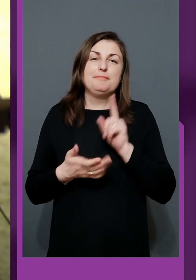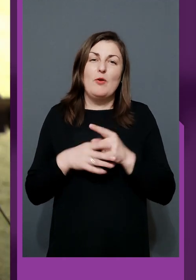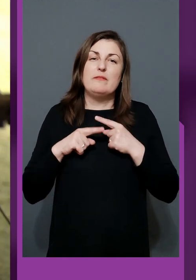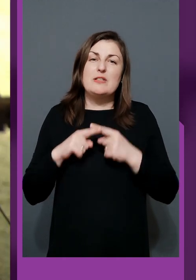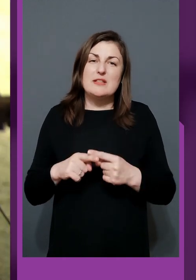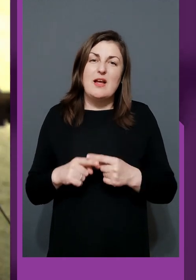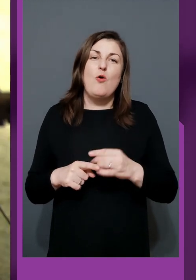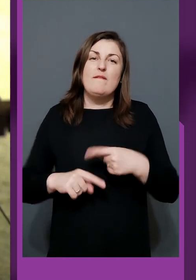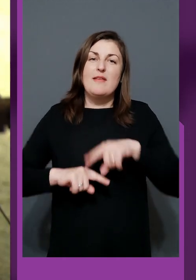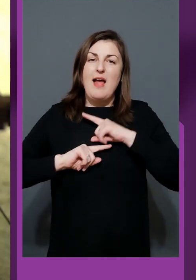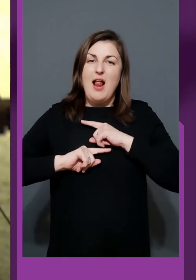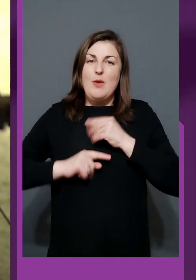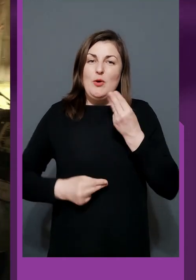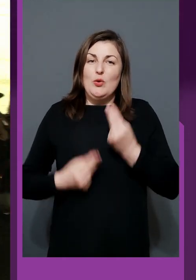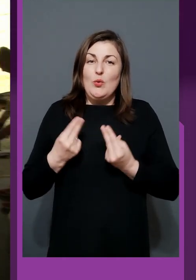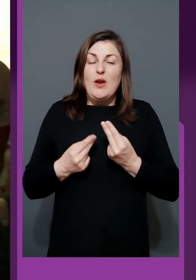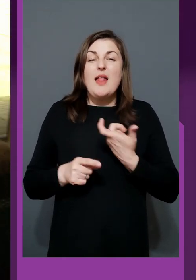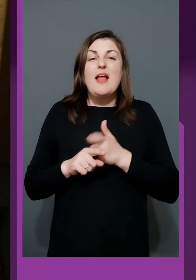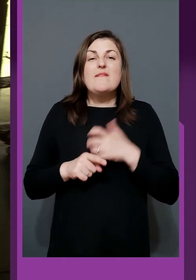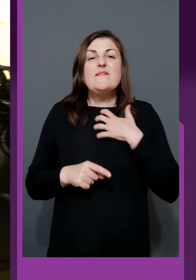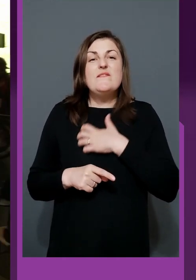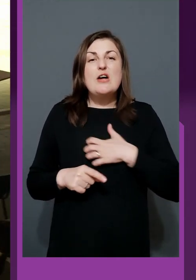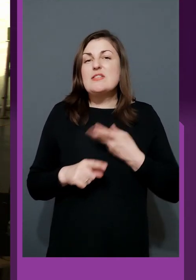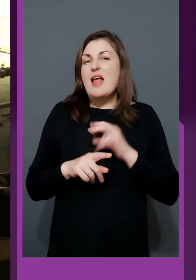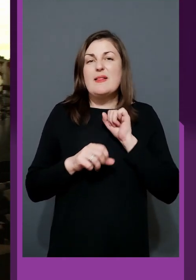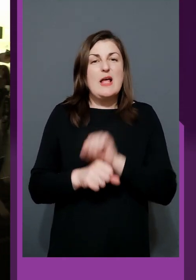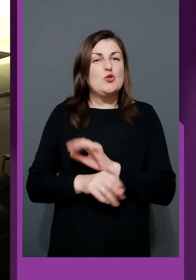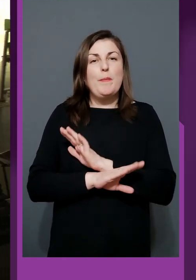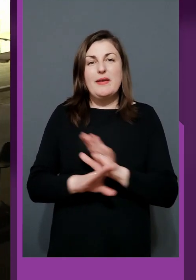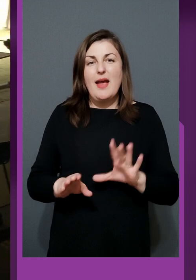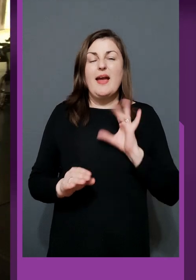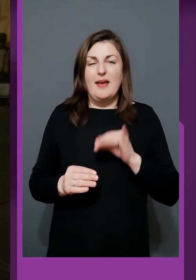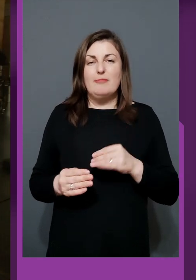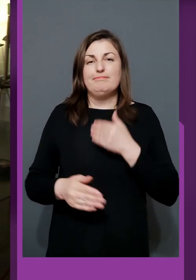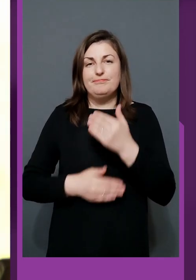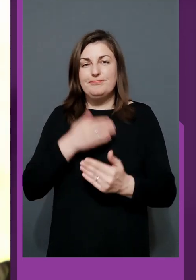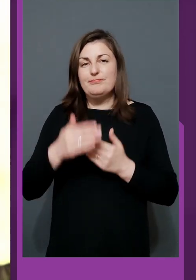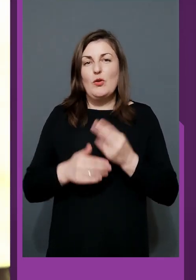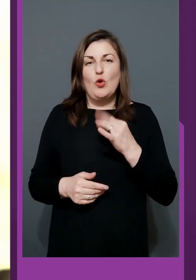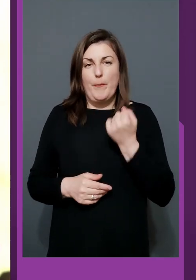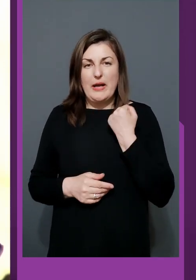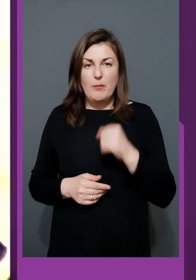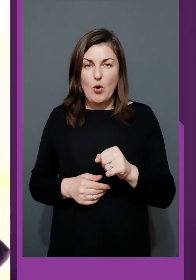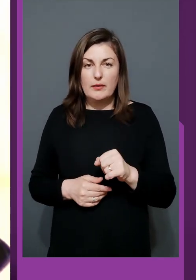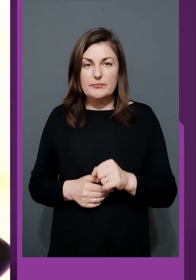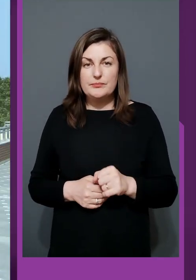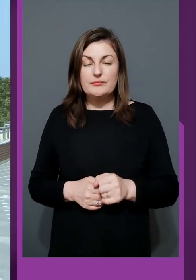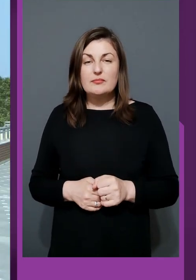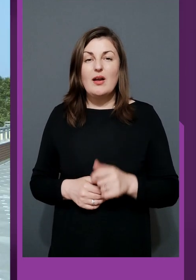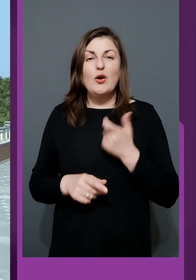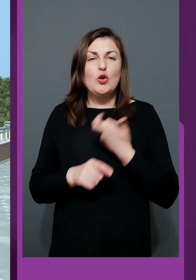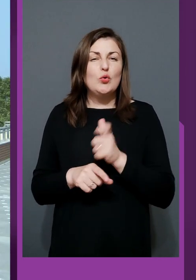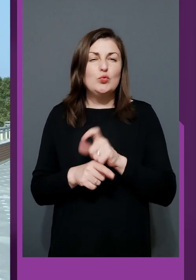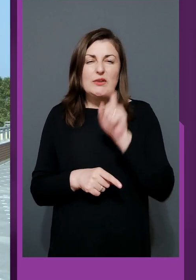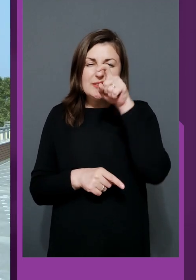може поступитись у фінальному турі та найважливіше - це не зупинятися і йти до перемоги